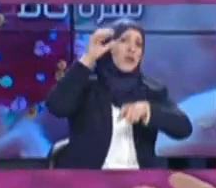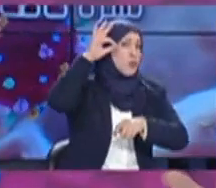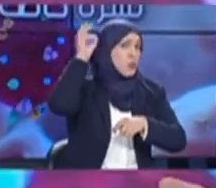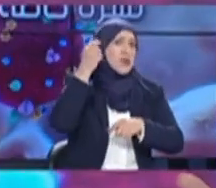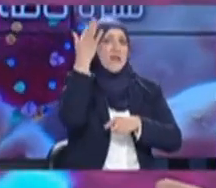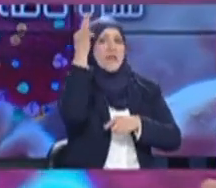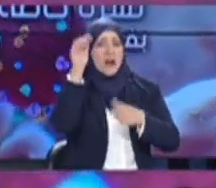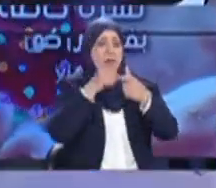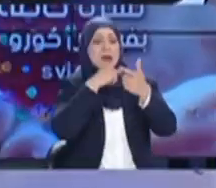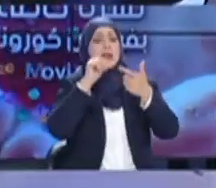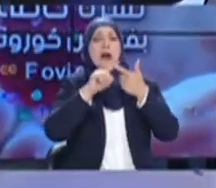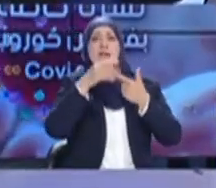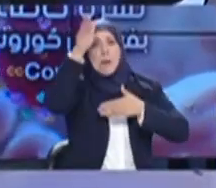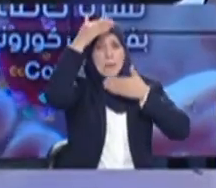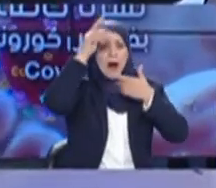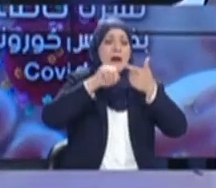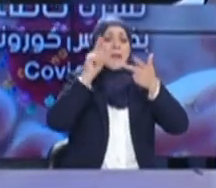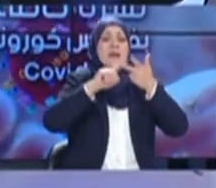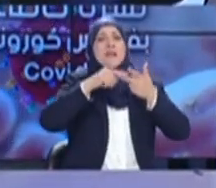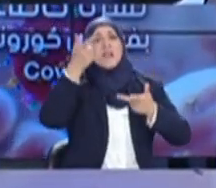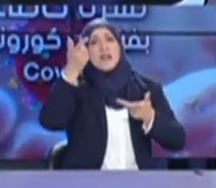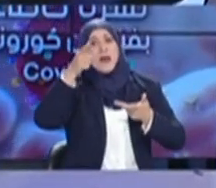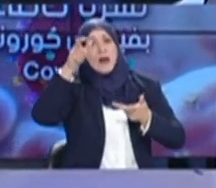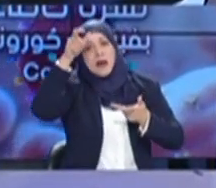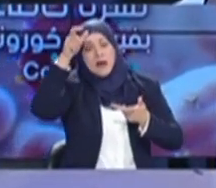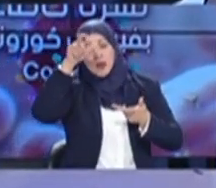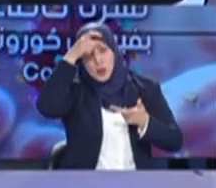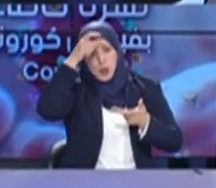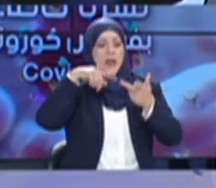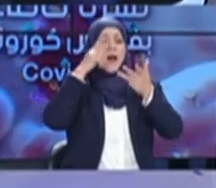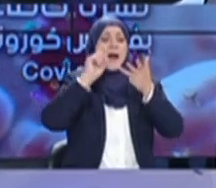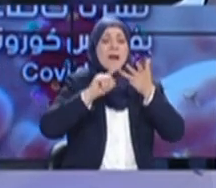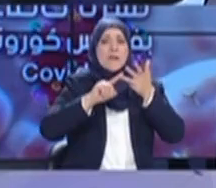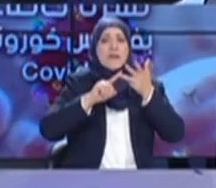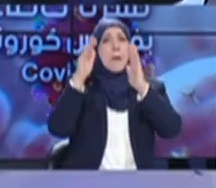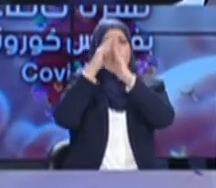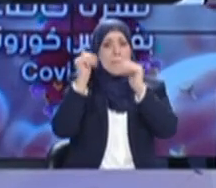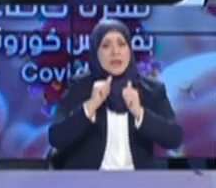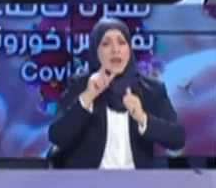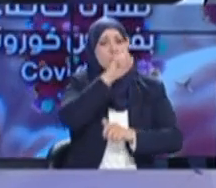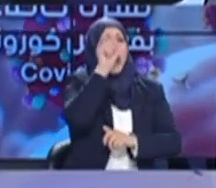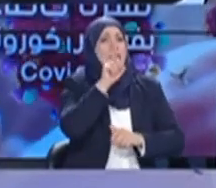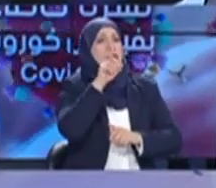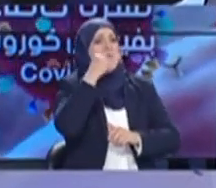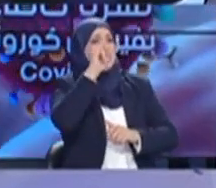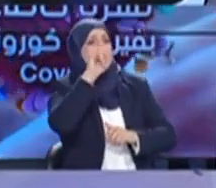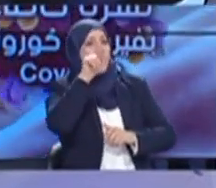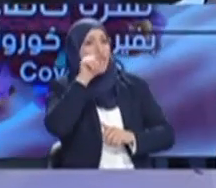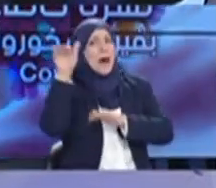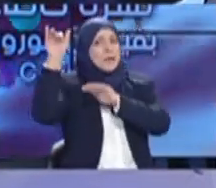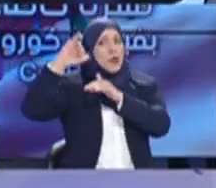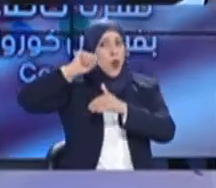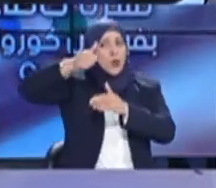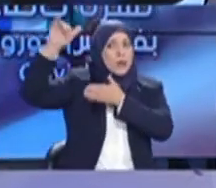تقريبا بين 10 وشويه في مصر. هذوما لو كان يجيوا الكل الغدوة، هل حسب رايكم اكيد انه فما اجراءات توا